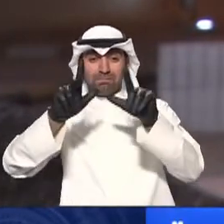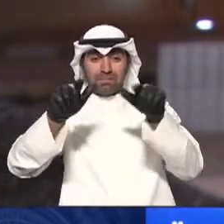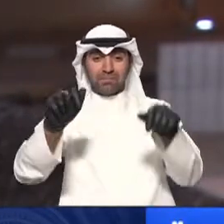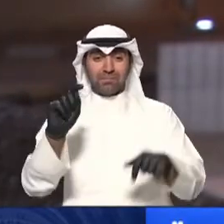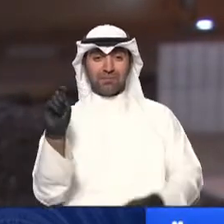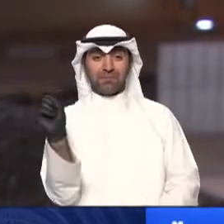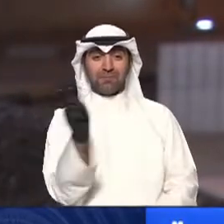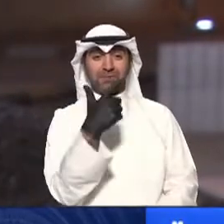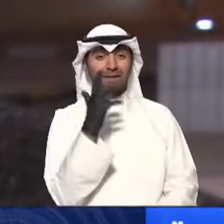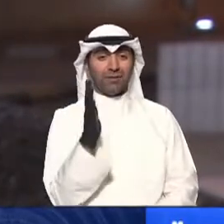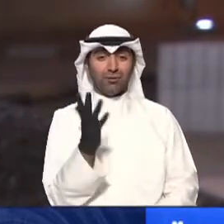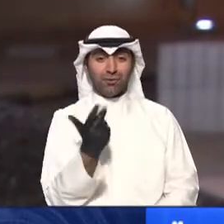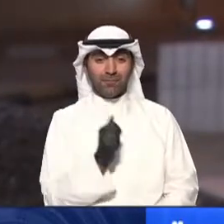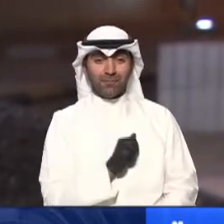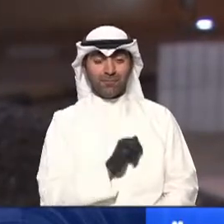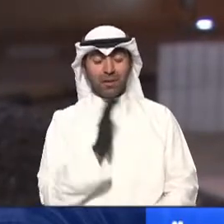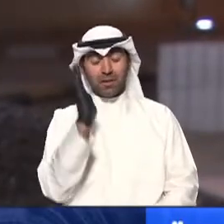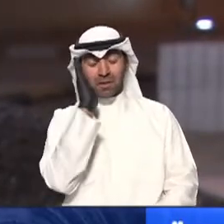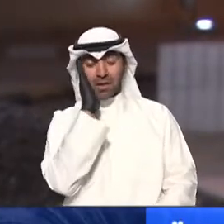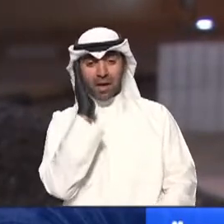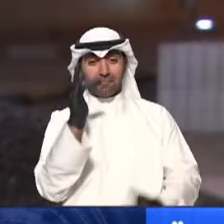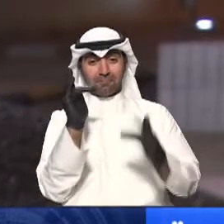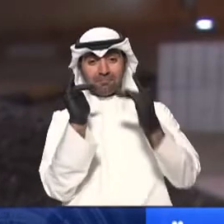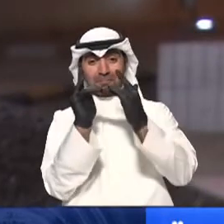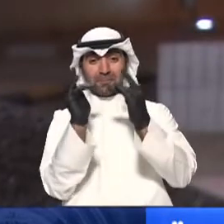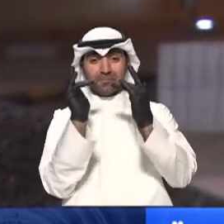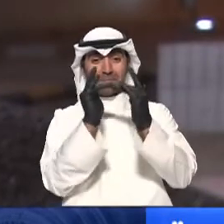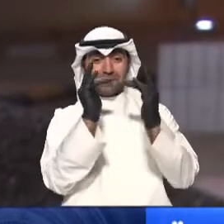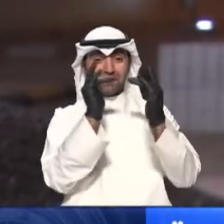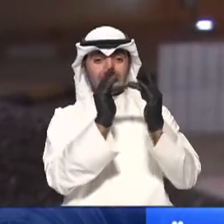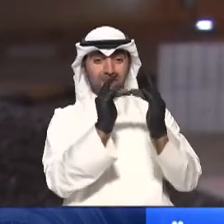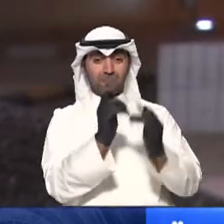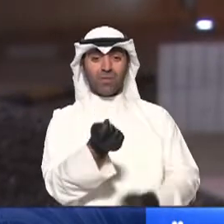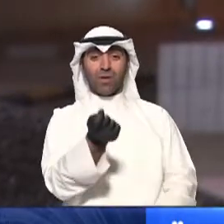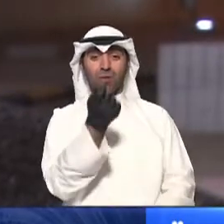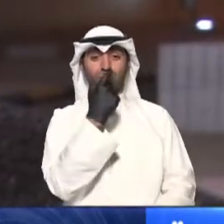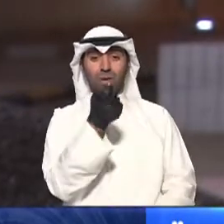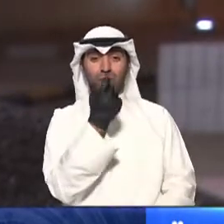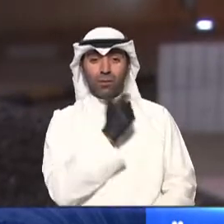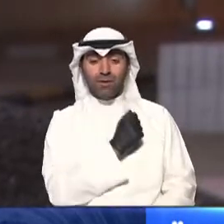السكن في كل ما يلزمه من معدات طبيه،